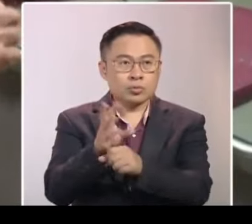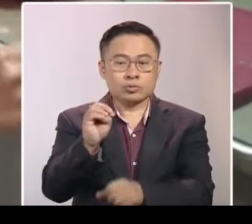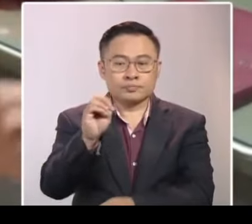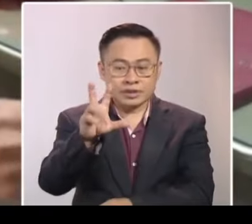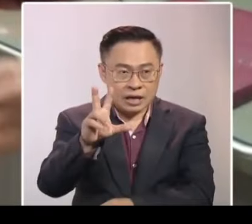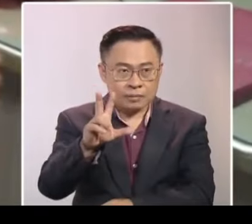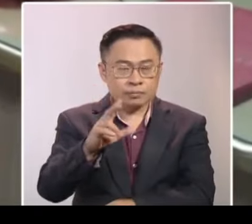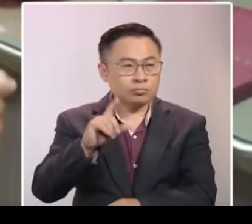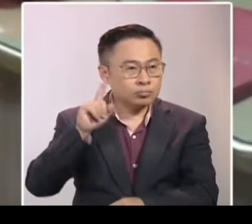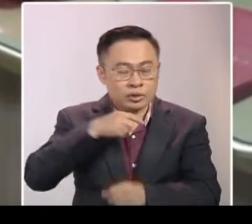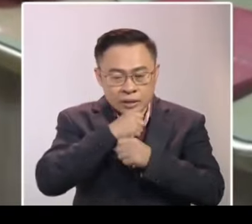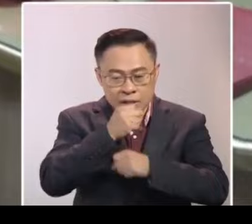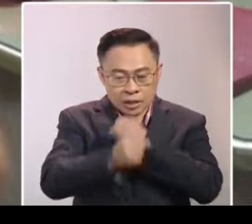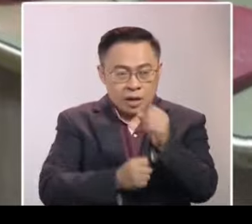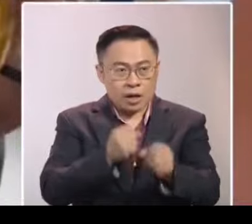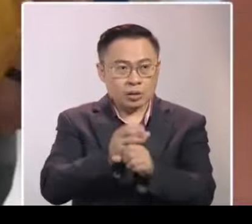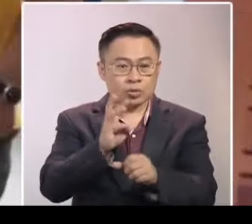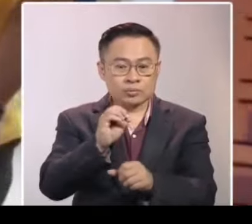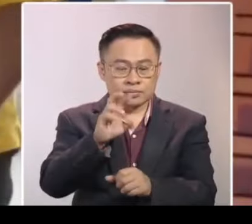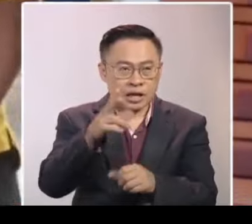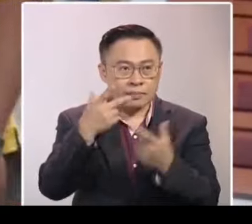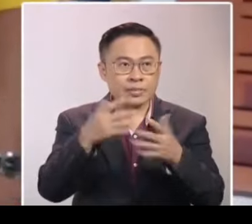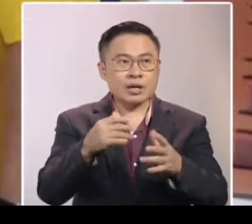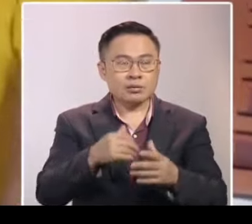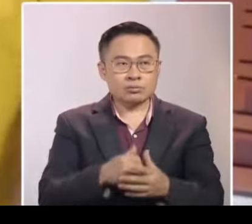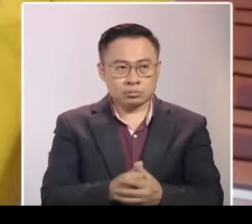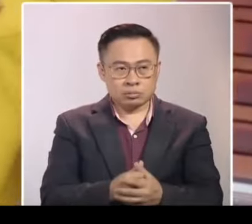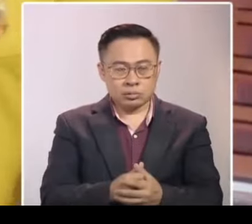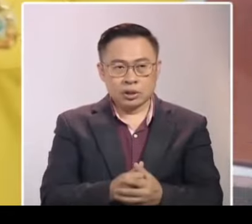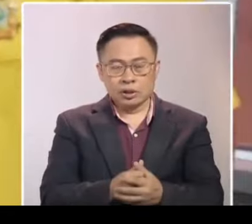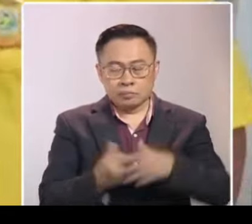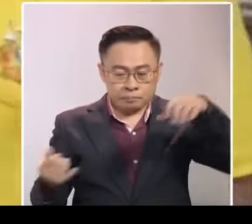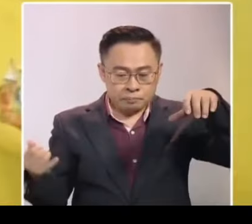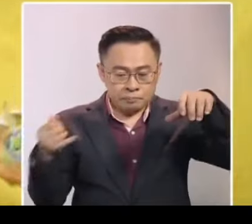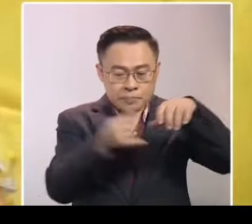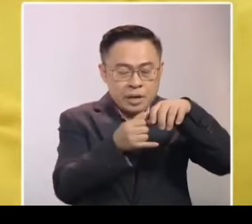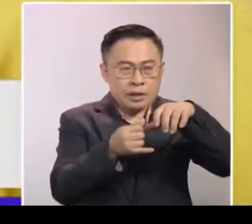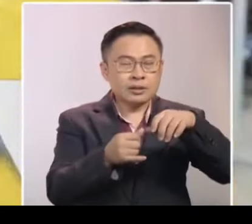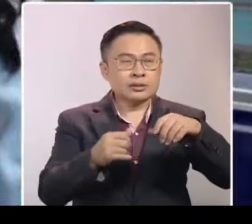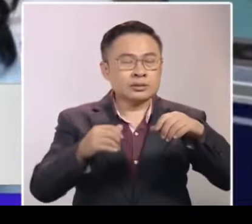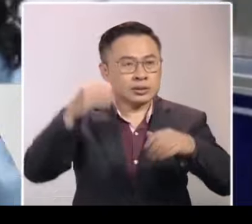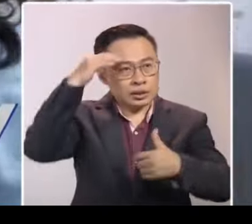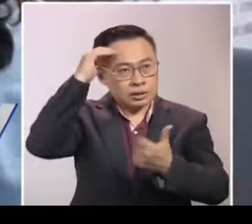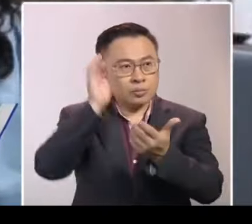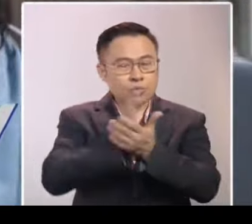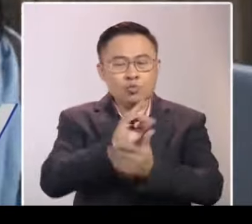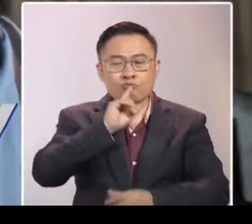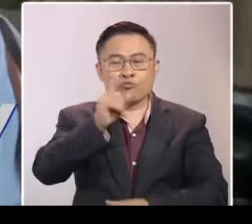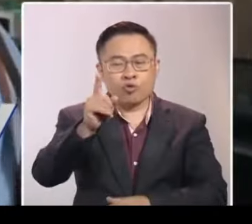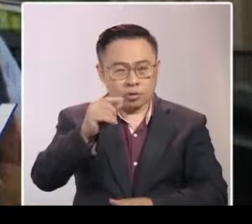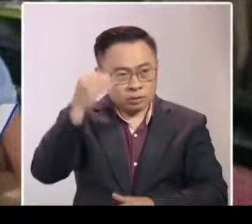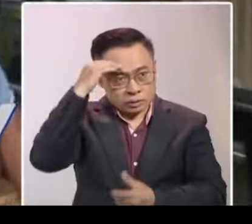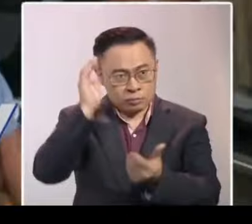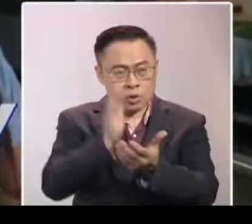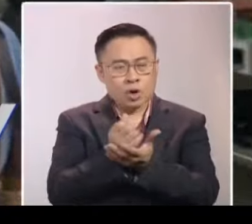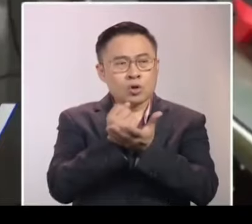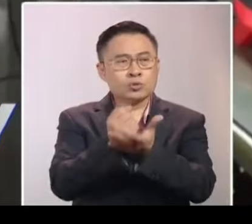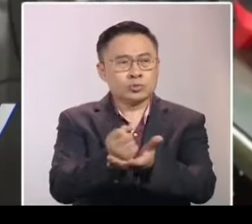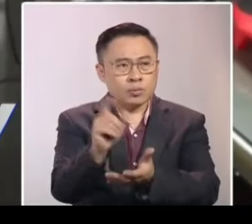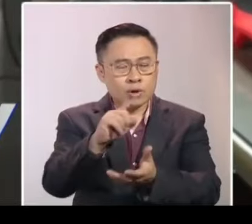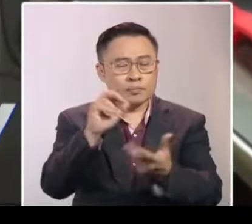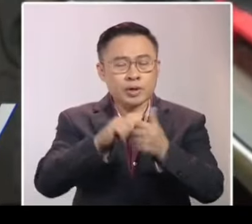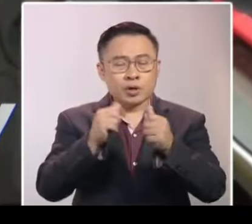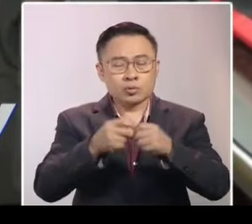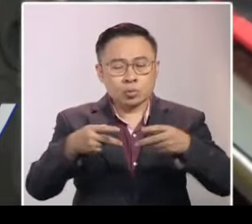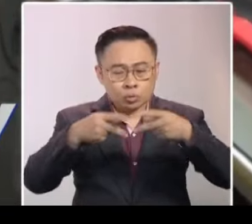เกิดมาไม่เคยขึ้นโรงขึ้นศาลไม่ต้องเคยขึ้นโรงพักเพราะว่าคลีนตลอดสะอาดใสๆมาตลอดแต่เมื่อวานนี้มันทนไม่ไหว